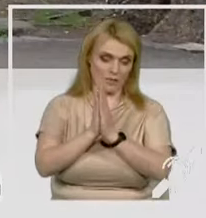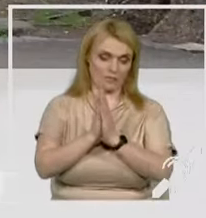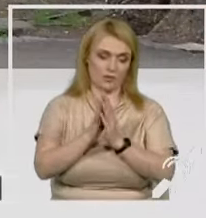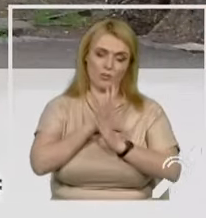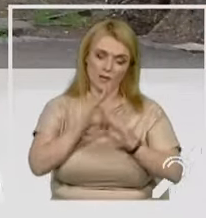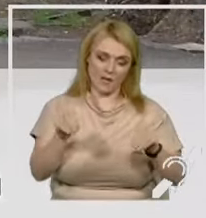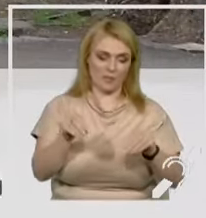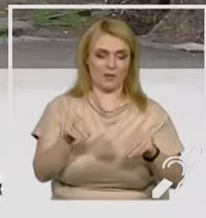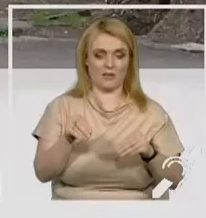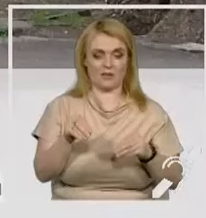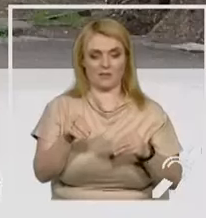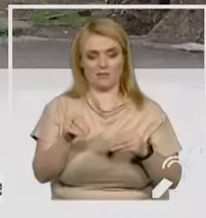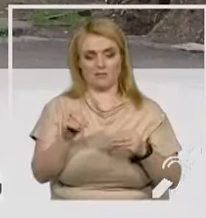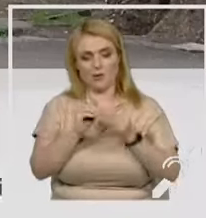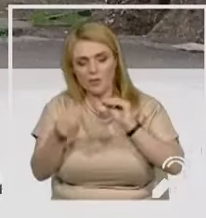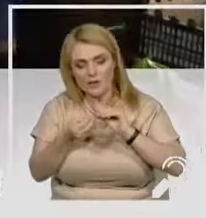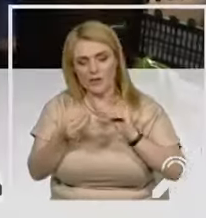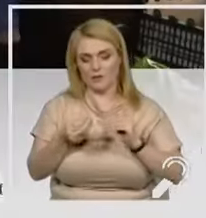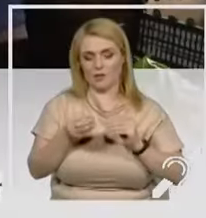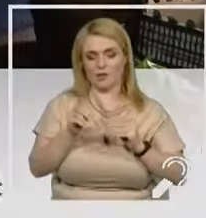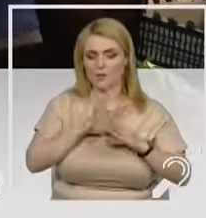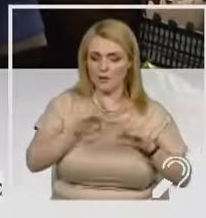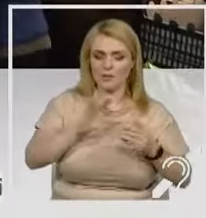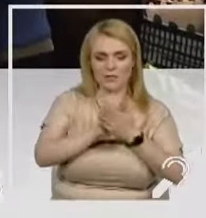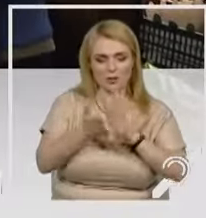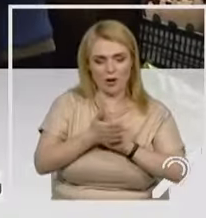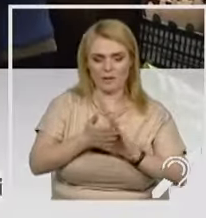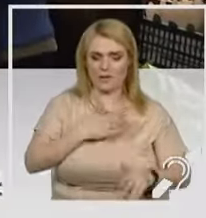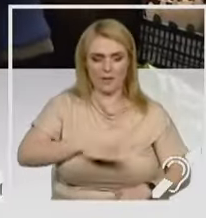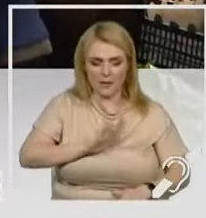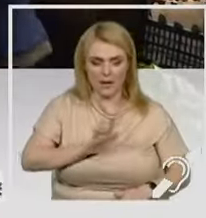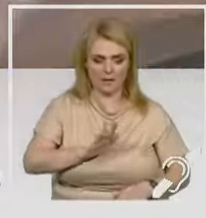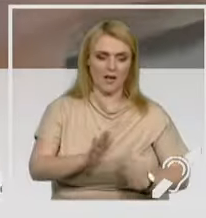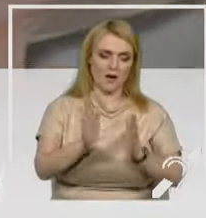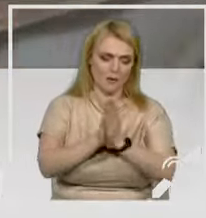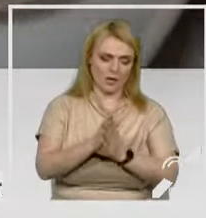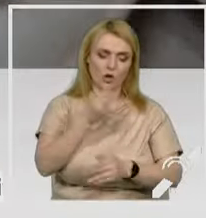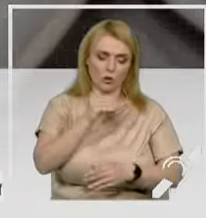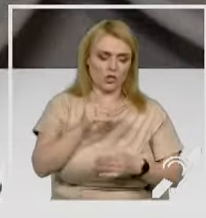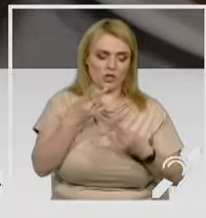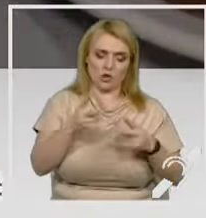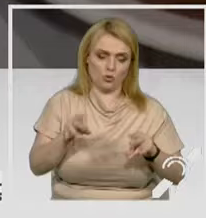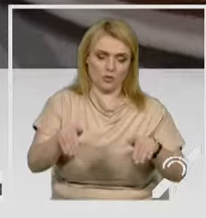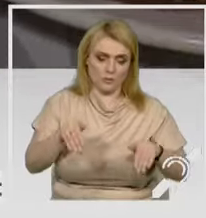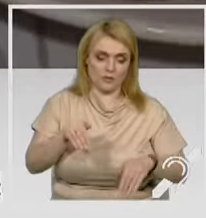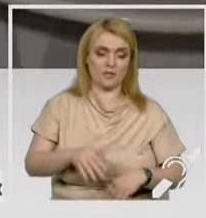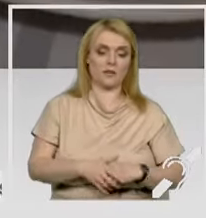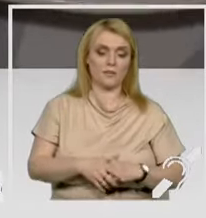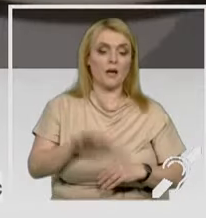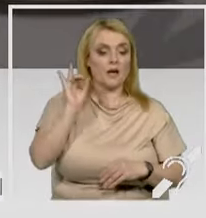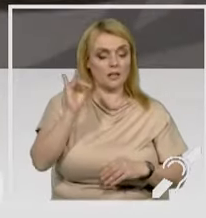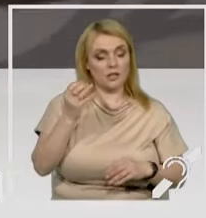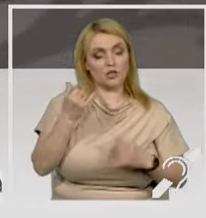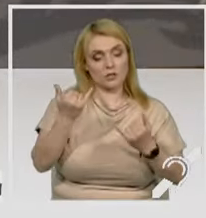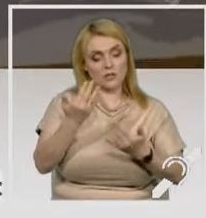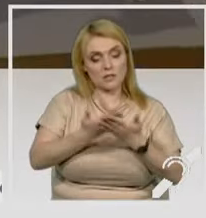evităm mesajele cu tentă politică și provocatoare. Tradițional, de sărbători crește numărul cazurilor de intoxicații,